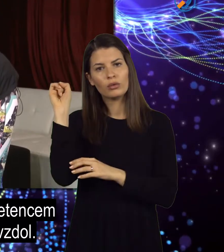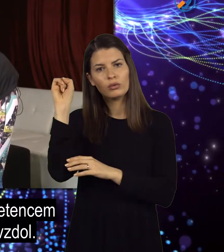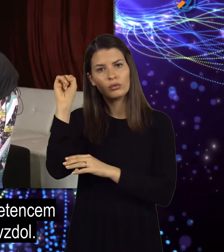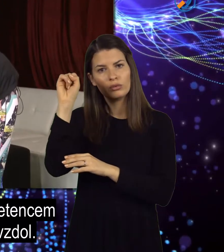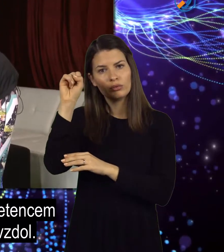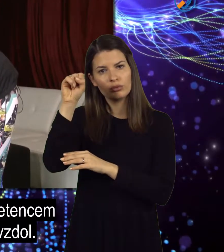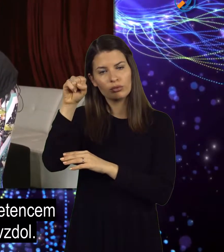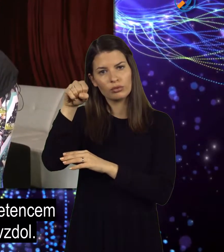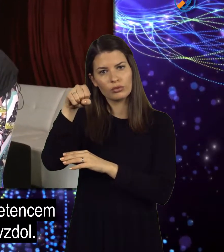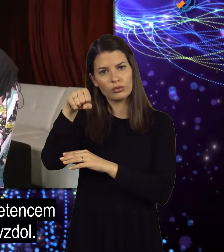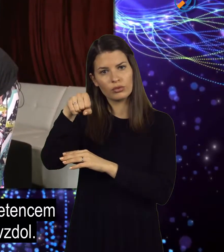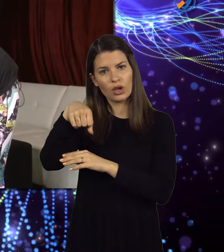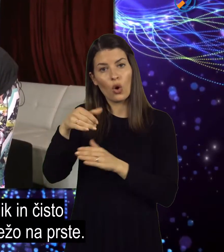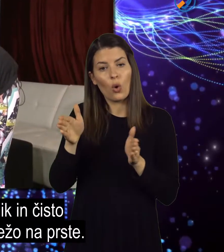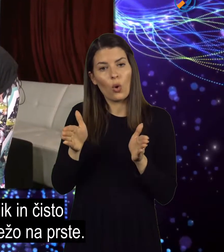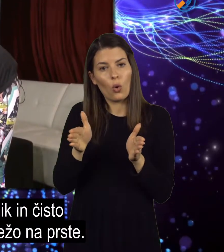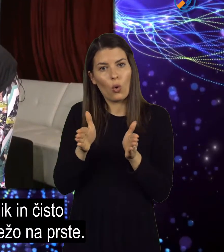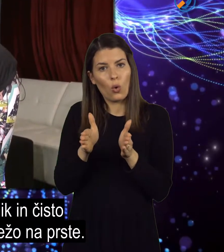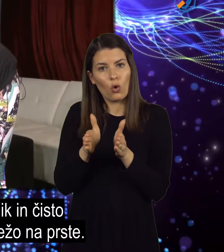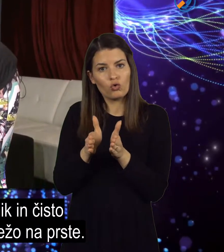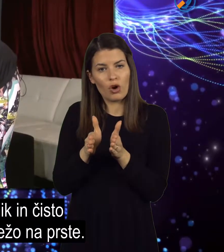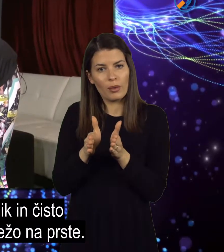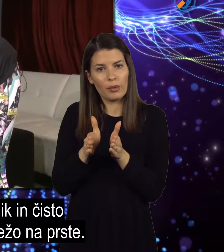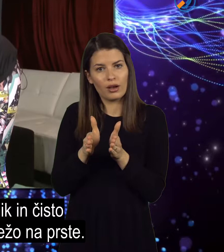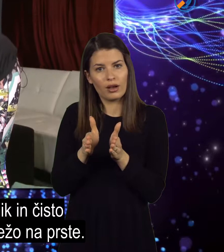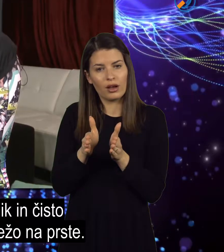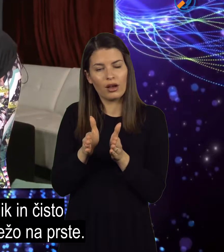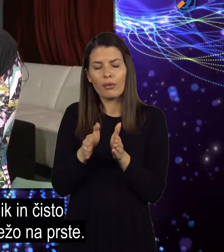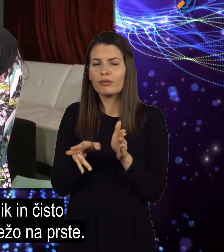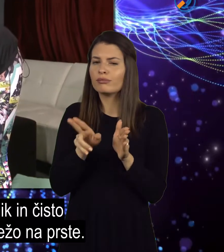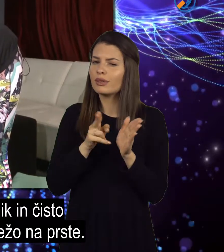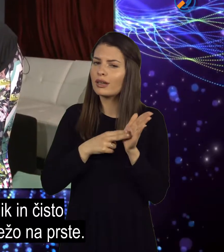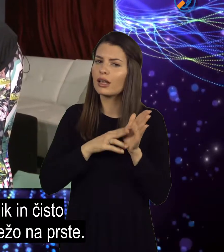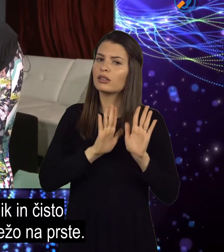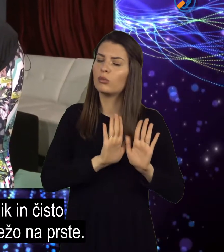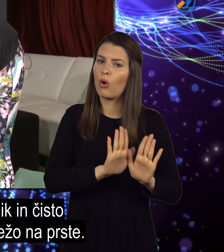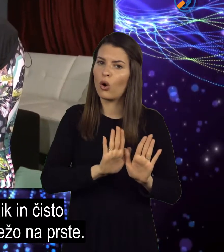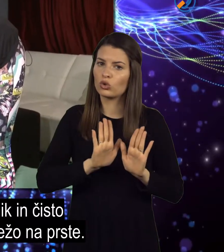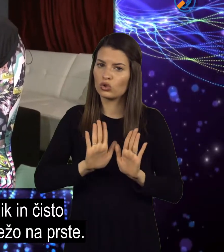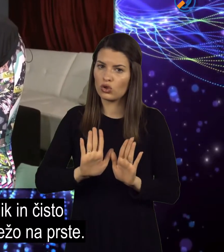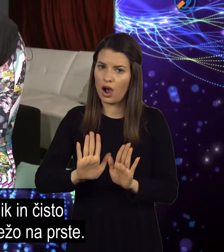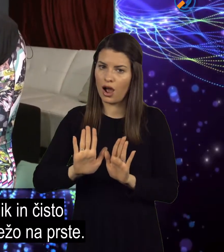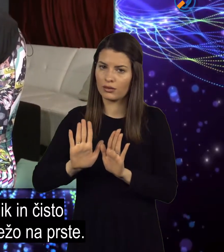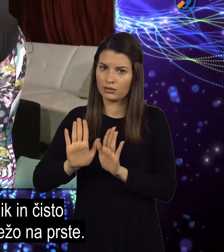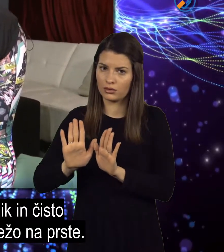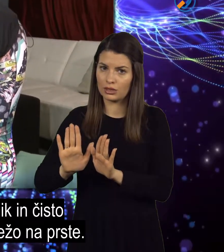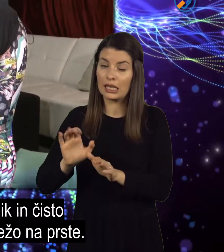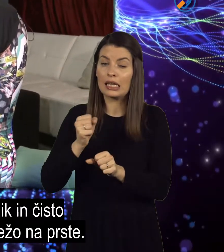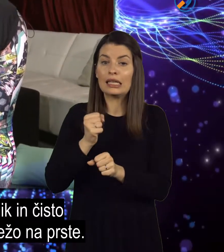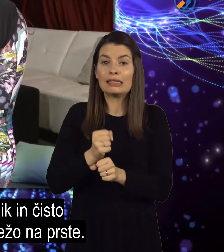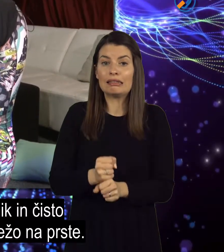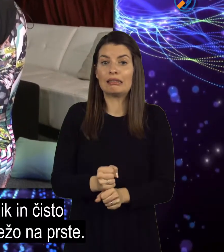potujem navzdol. Ožam svoj steznik in čist počasi prenašam